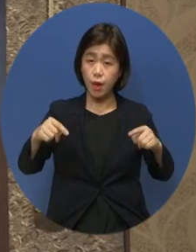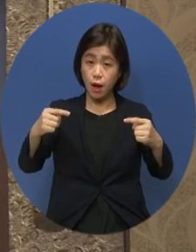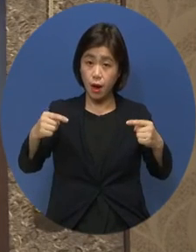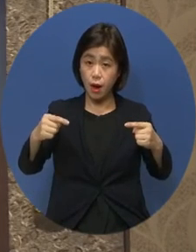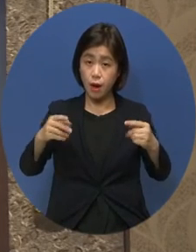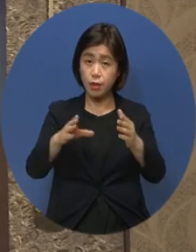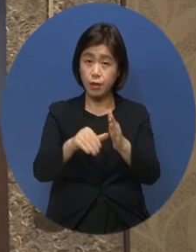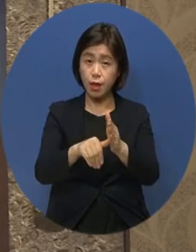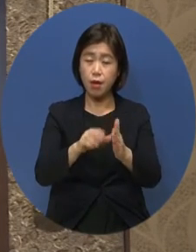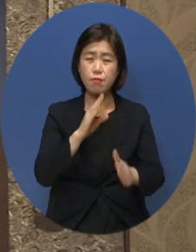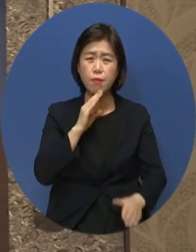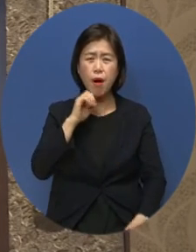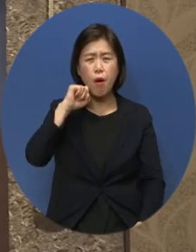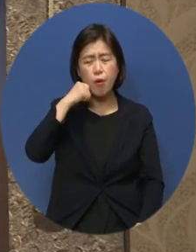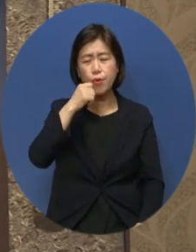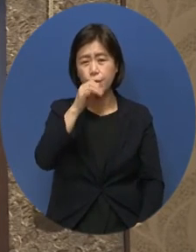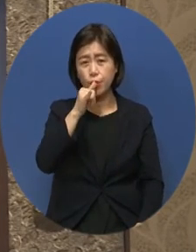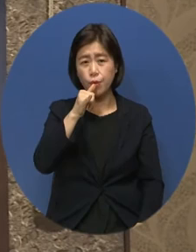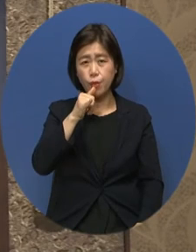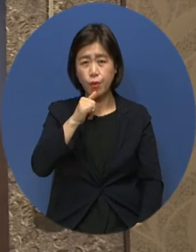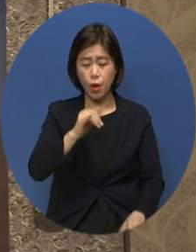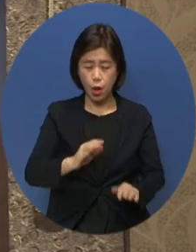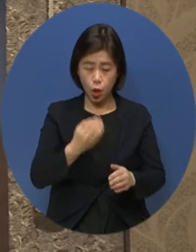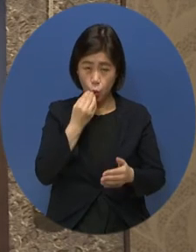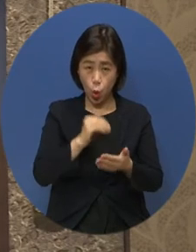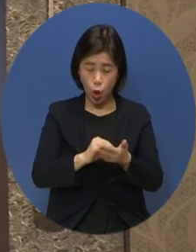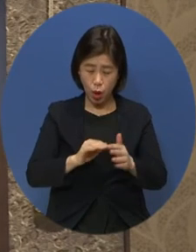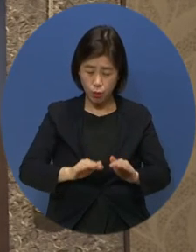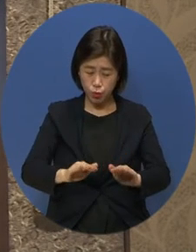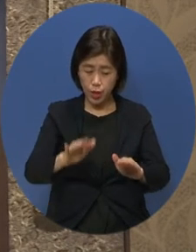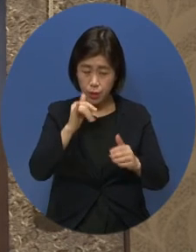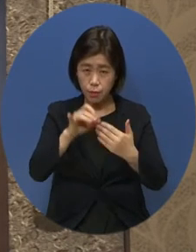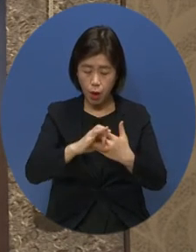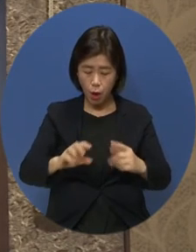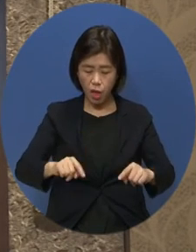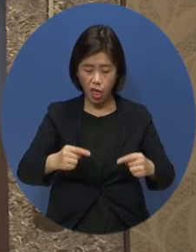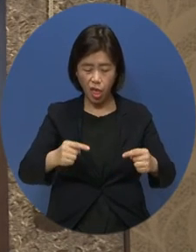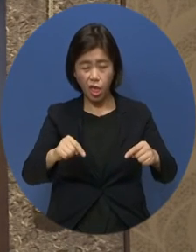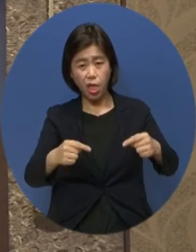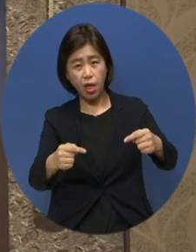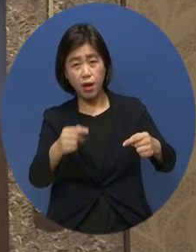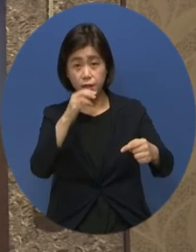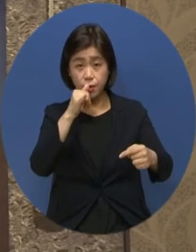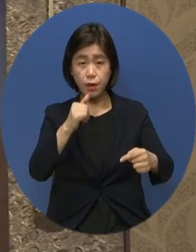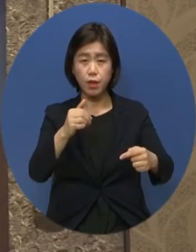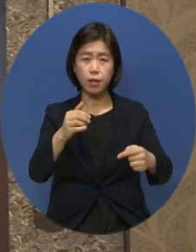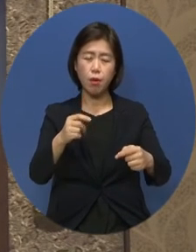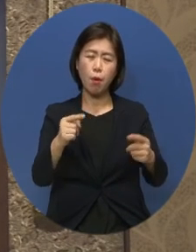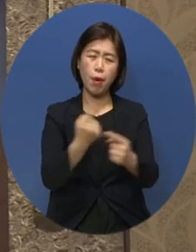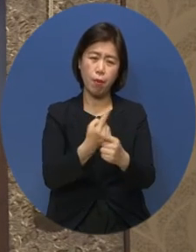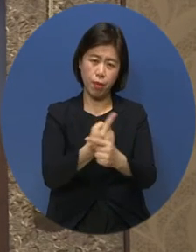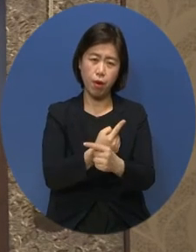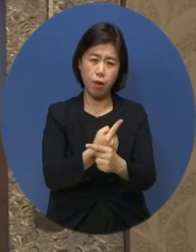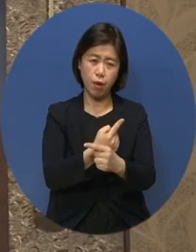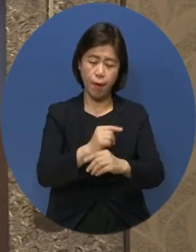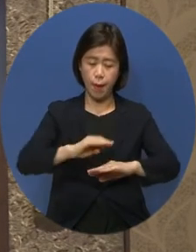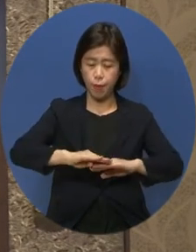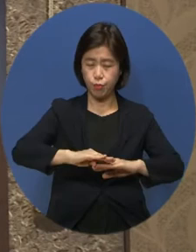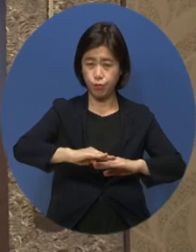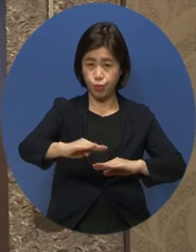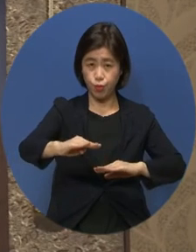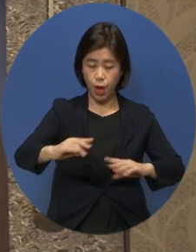이동하는데 대단히 어려움이 있습니다 이런 것들을 보도블록 으로 쪼금 더 힐 체가